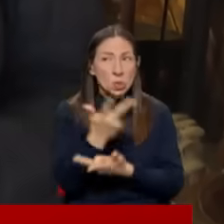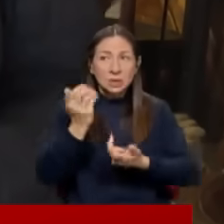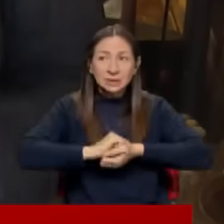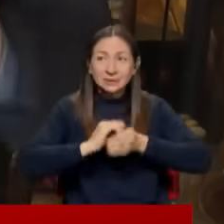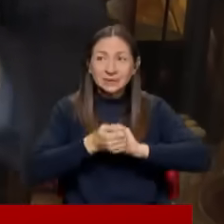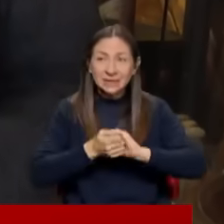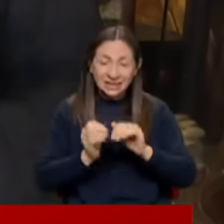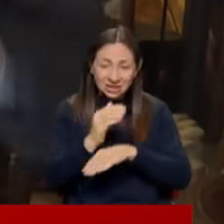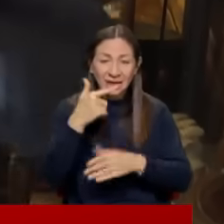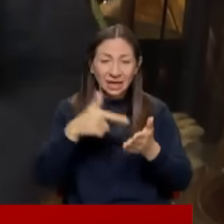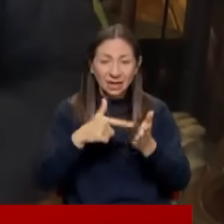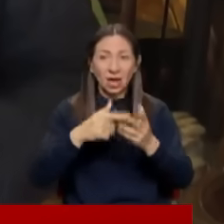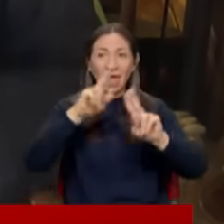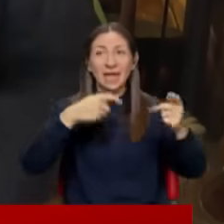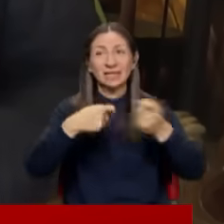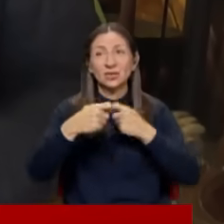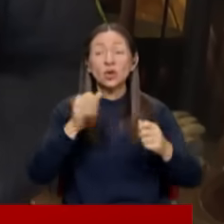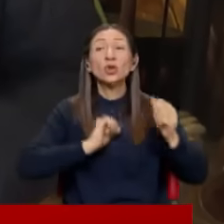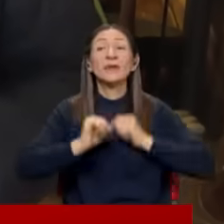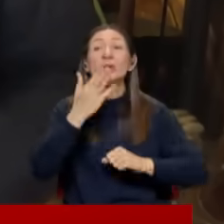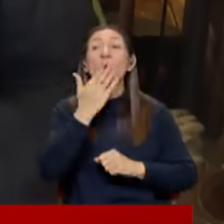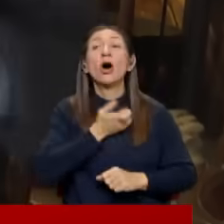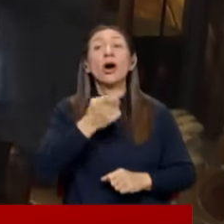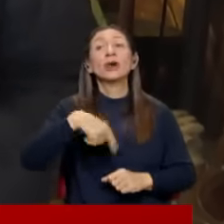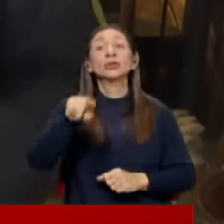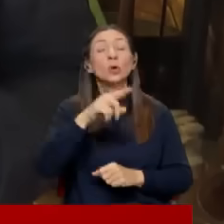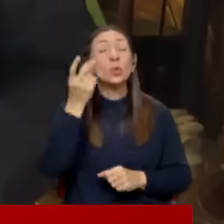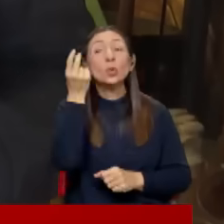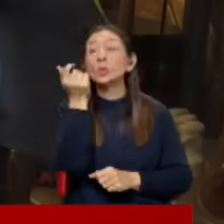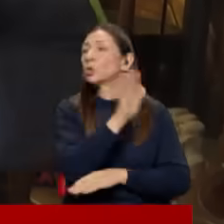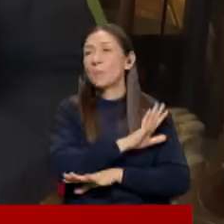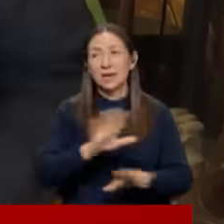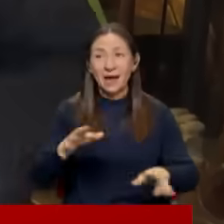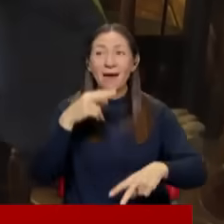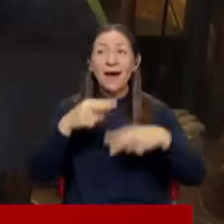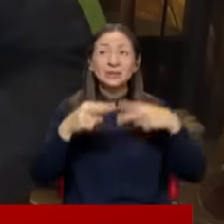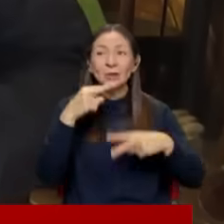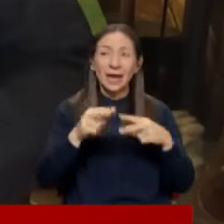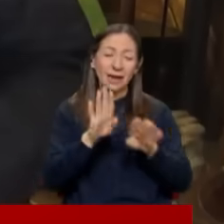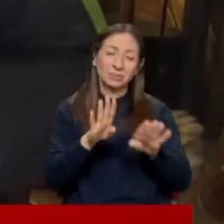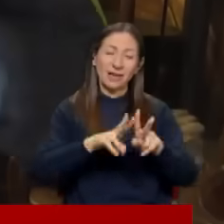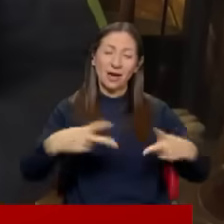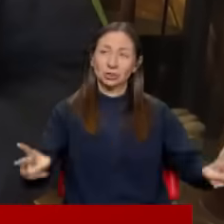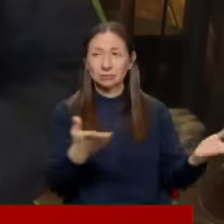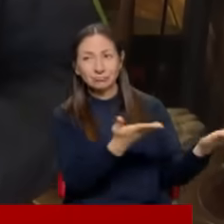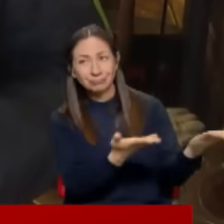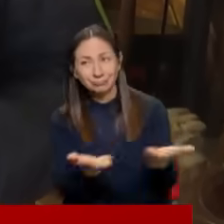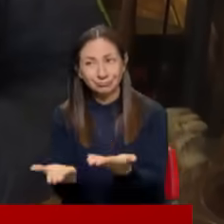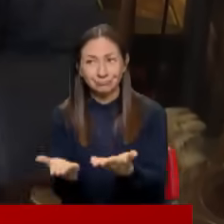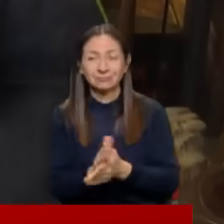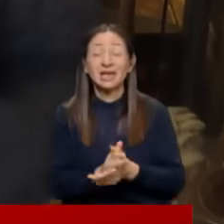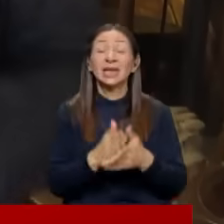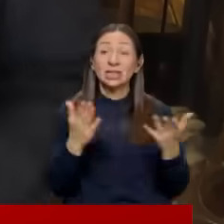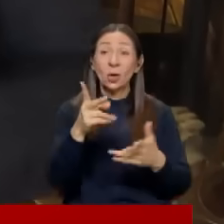Dayanışma yaşatır diyen Kadıköy esnafı üniversite öğrencilerini unutmadı. Restoranlarının kapısını öğrencilere